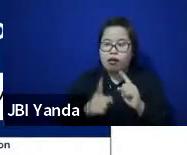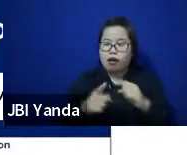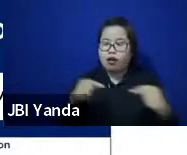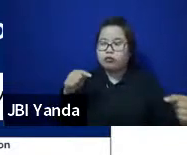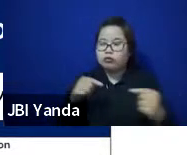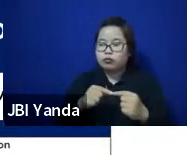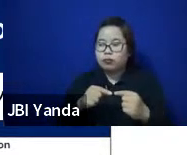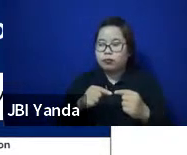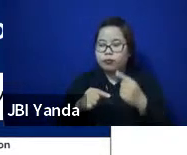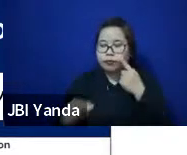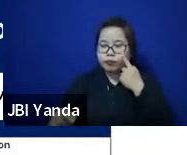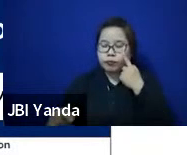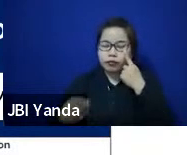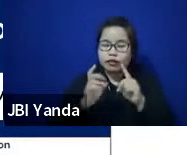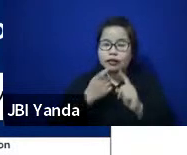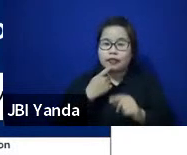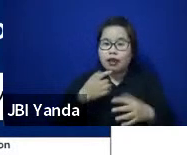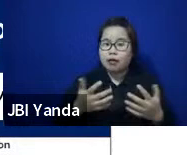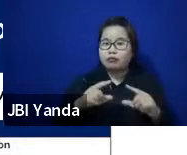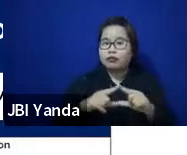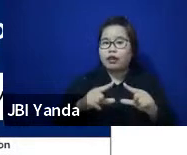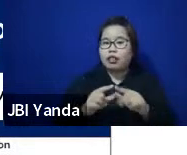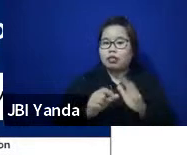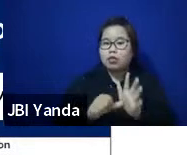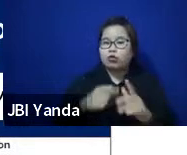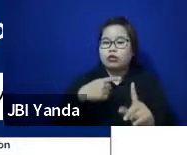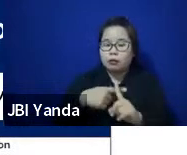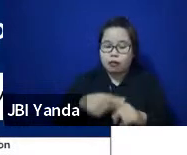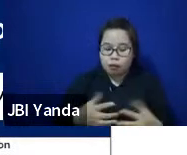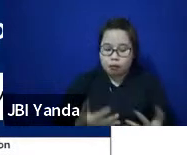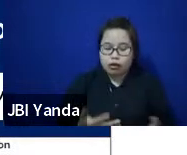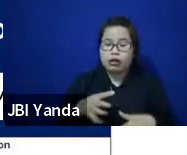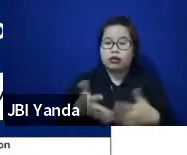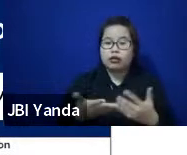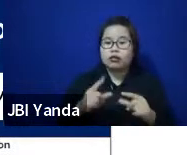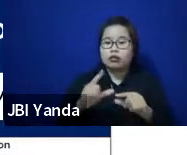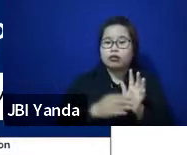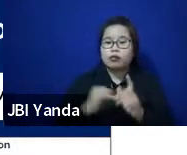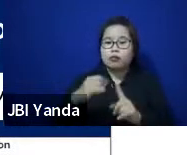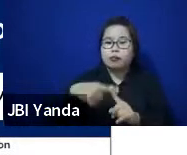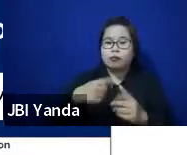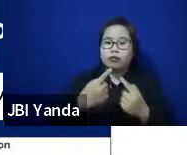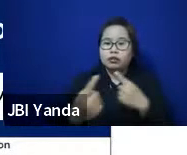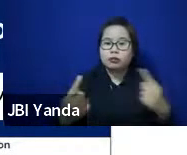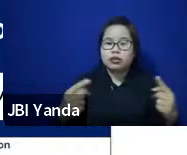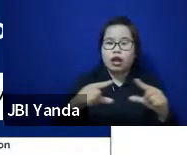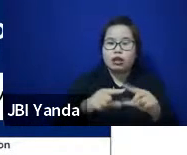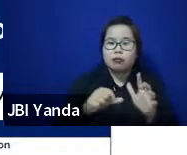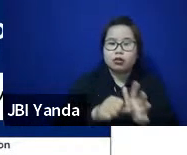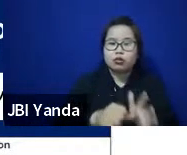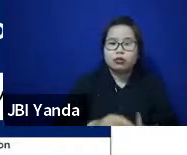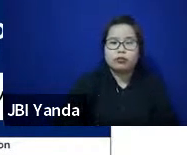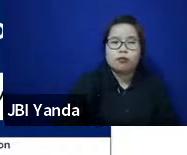dengan apa alat bantu yang ditambahkan dan juga mungkin limit dari masing-masing alat bantu tersebut.